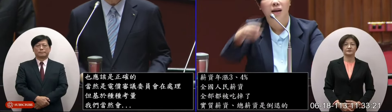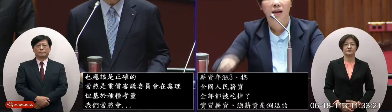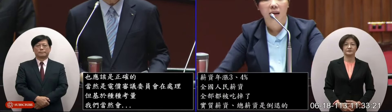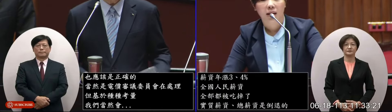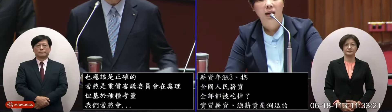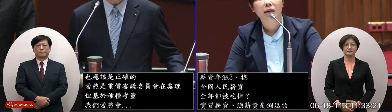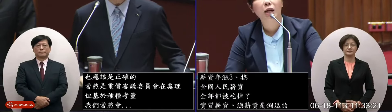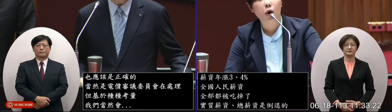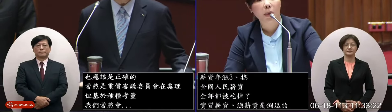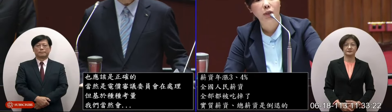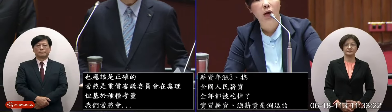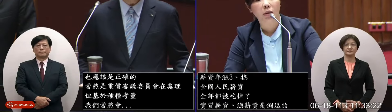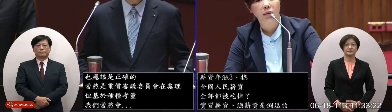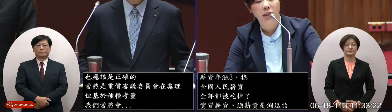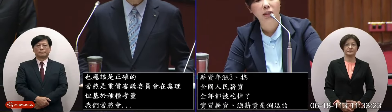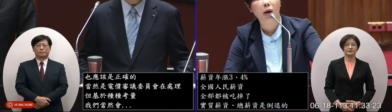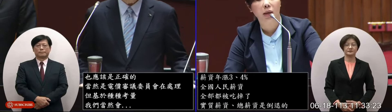议。